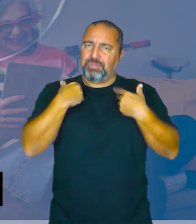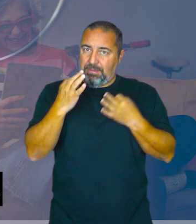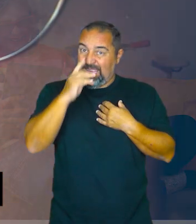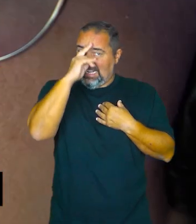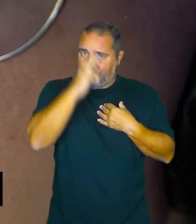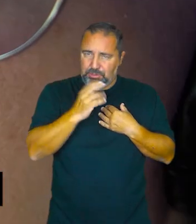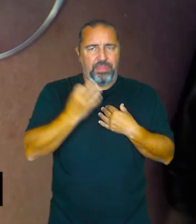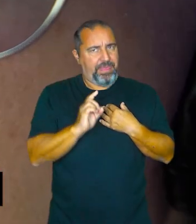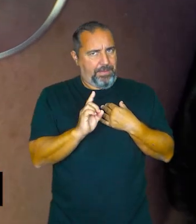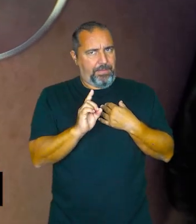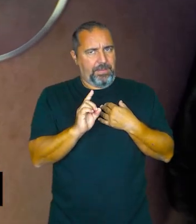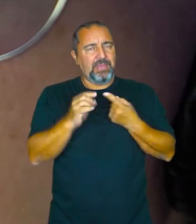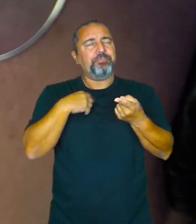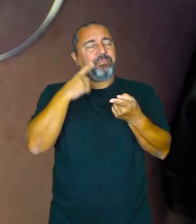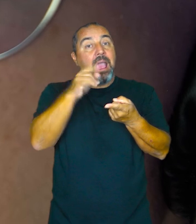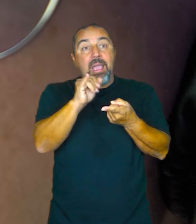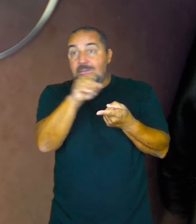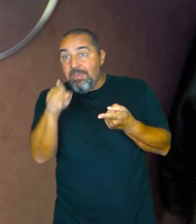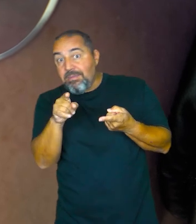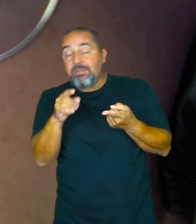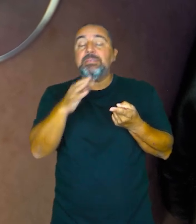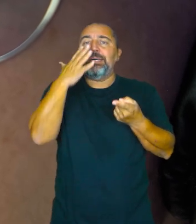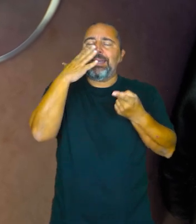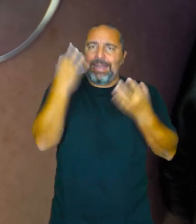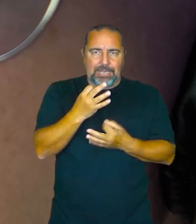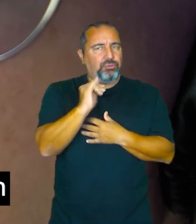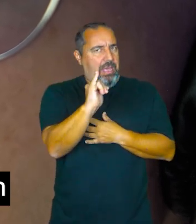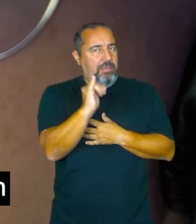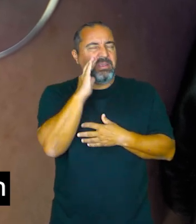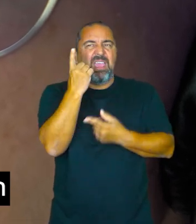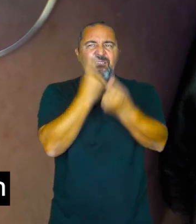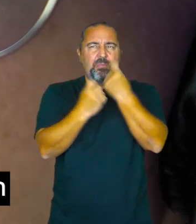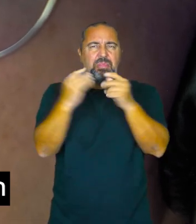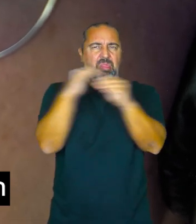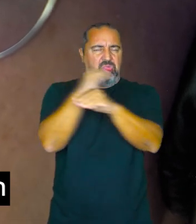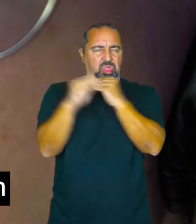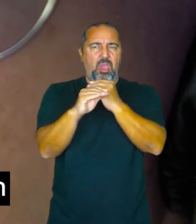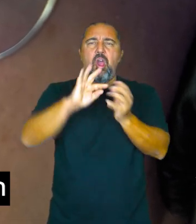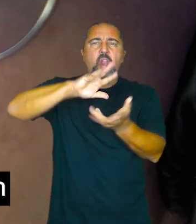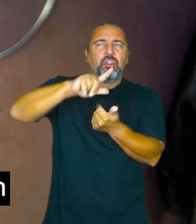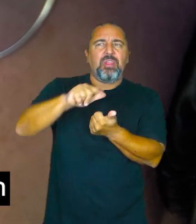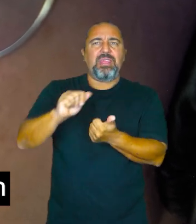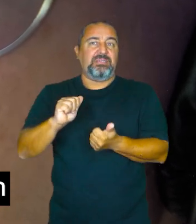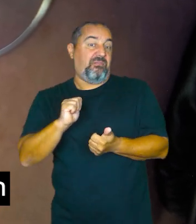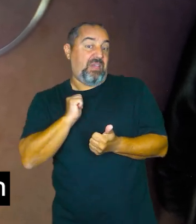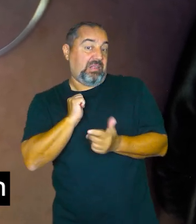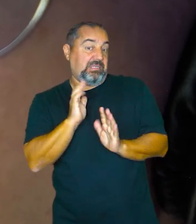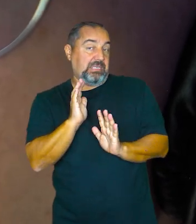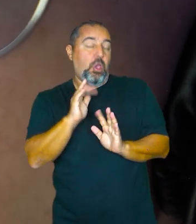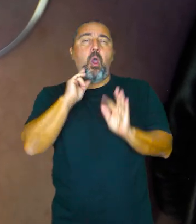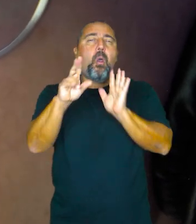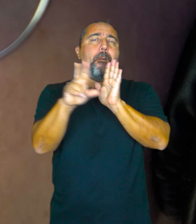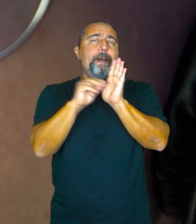Dauden arriskuak ezagutu behar ditugu. Hala nola desinformazioa, albiste faltsuak, deepfakes direlakoak,